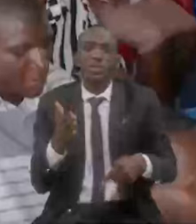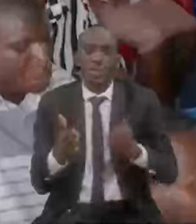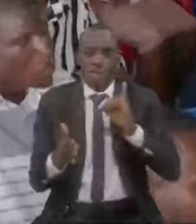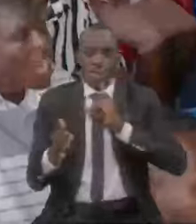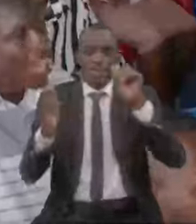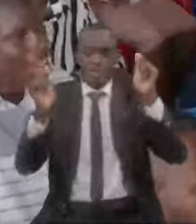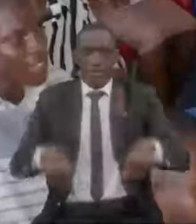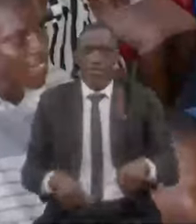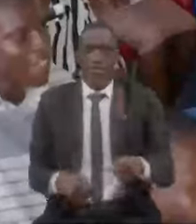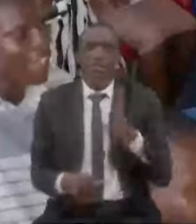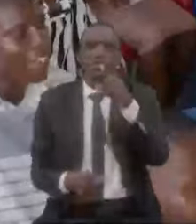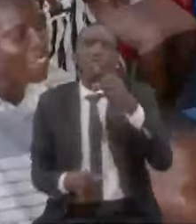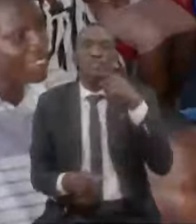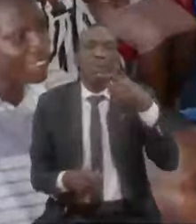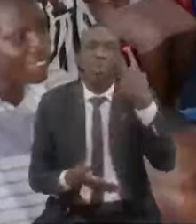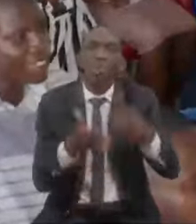Tu dis,